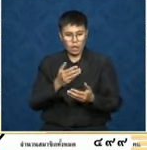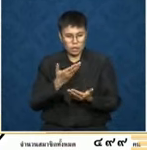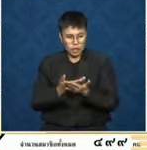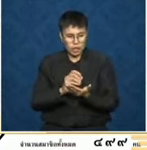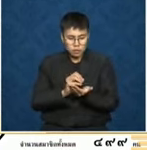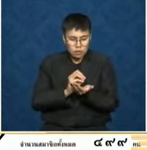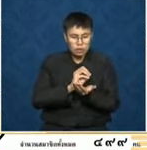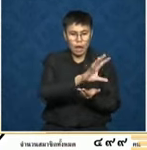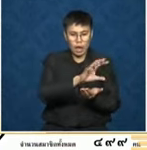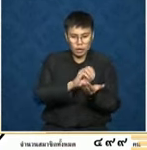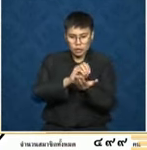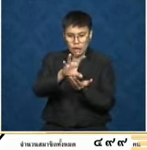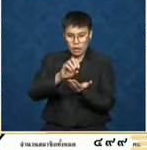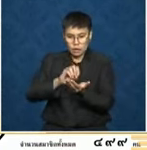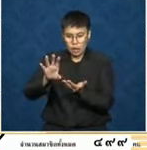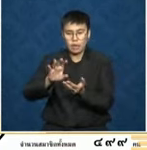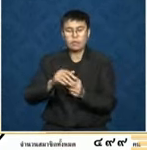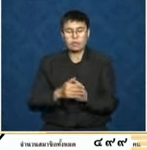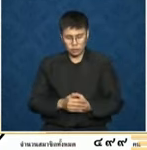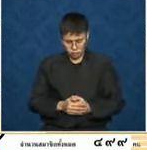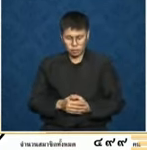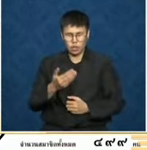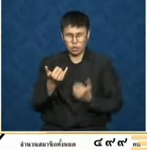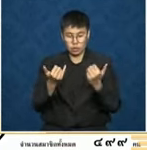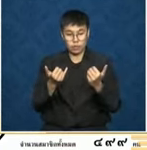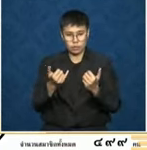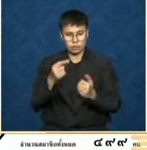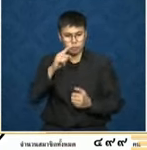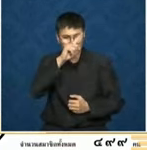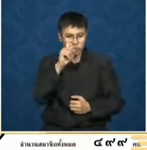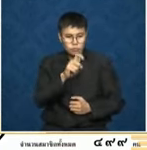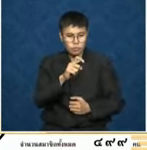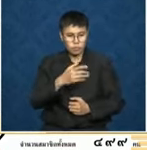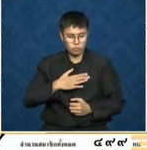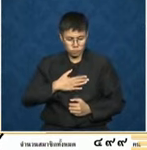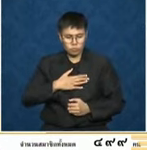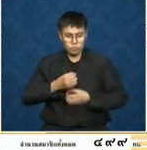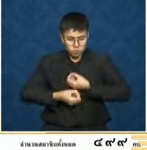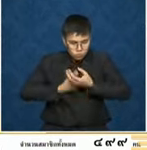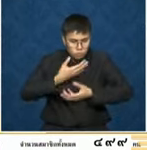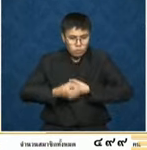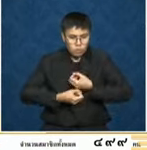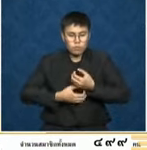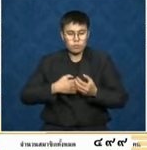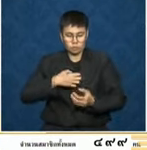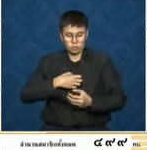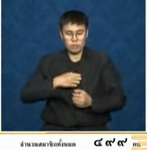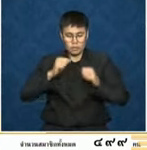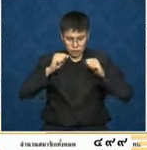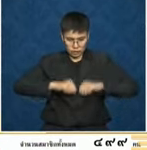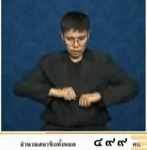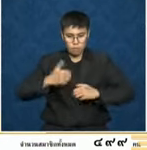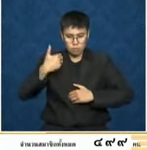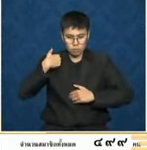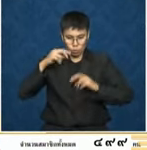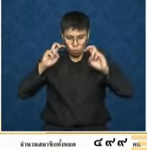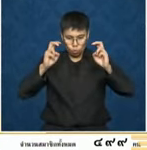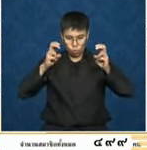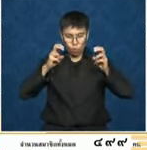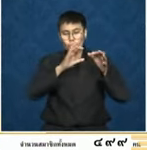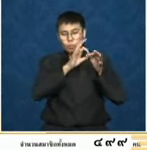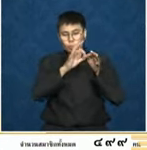อย่างนี้ได้หรือไม่อันนี้เป็นข้อสังเกตข้อคิดเห็นเพิ่มเติม พื่อให้ยติเนี่ยมันมีประเด็นที่ส